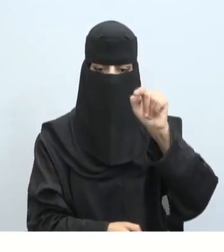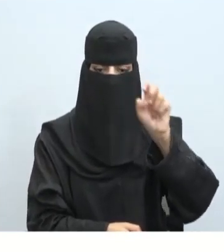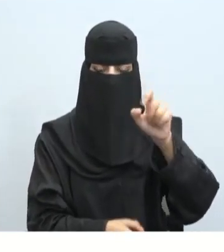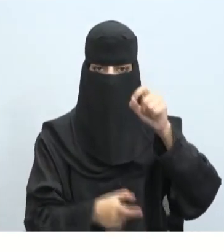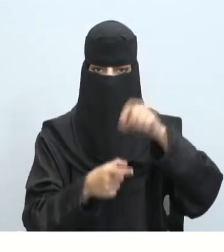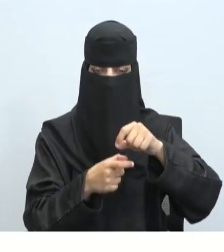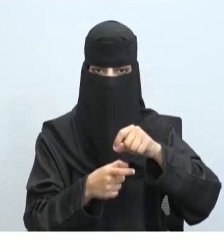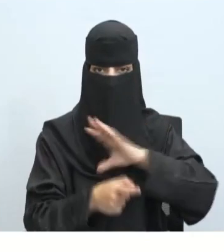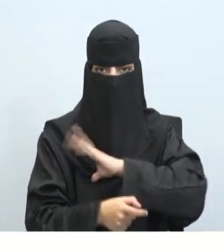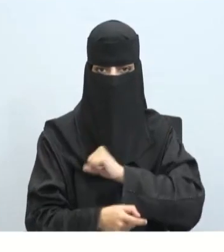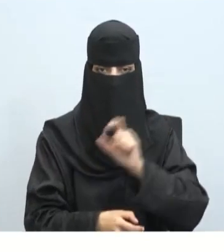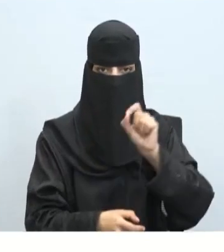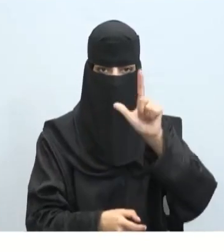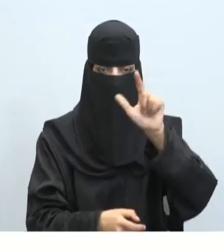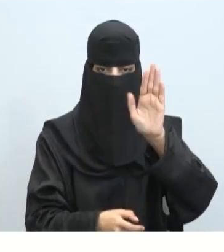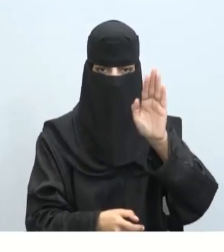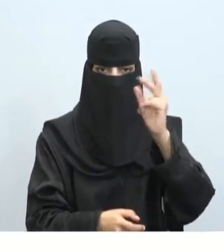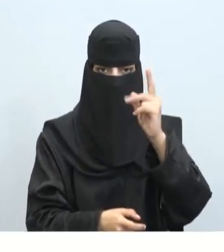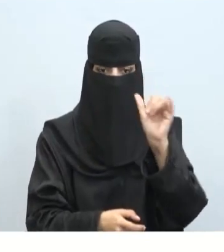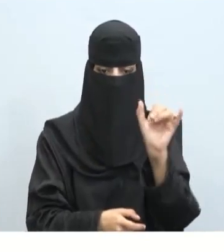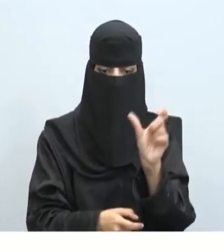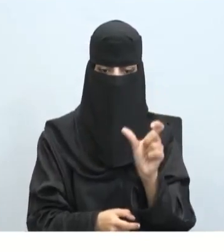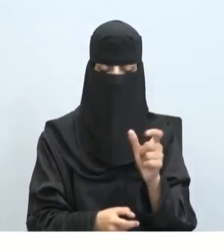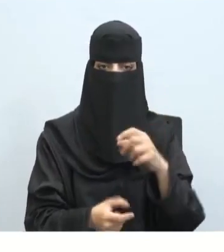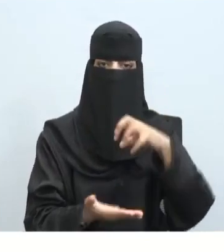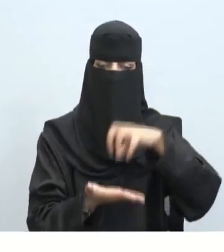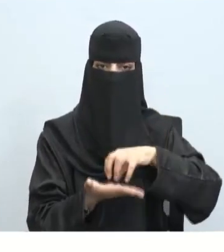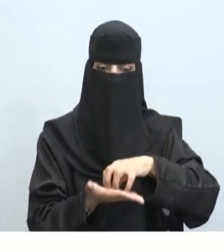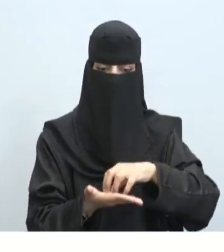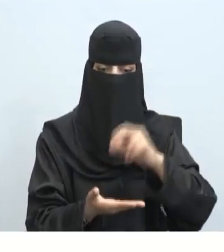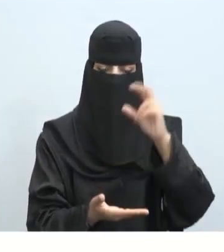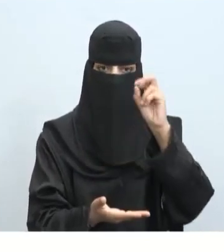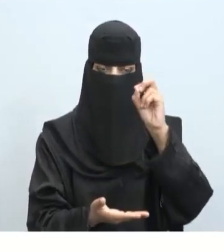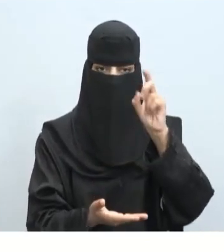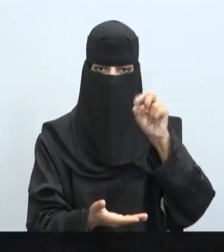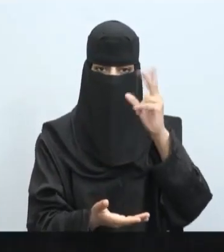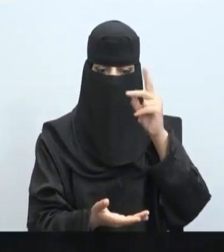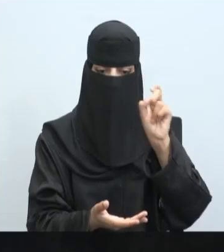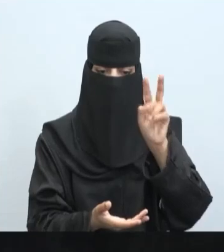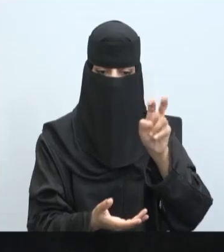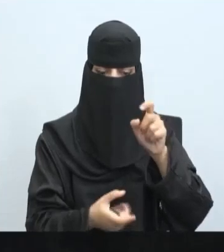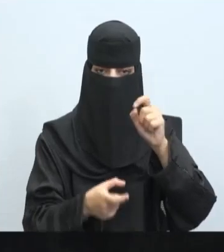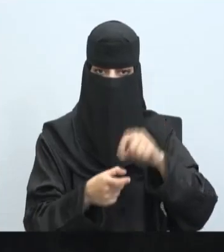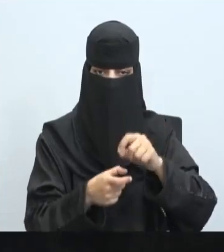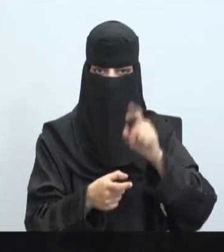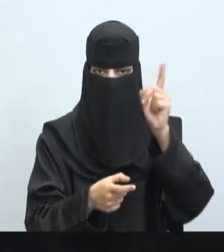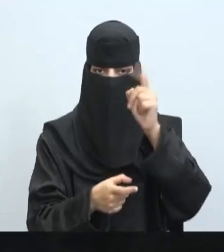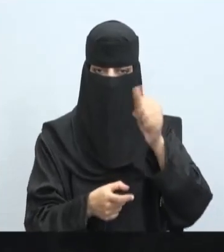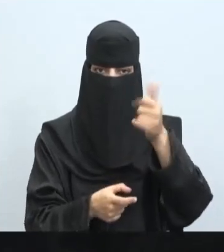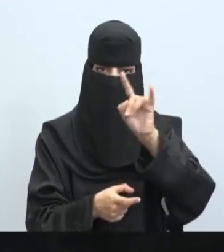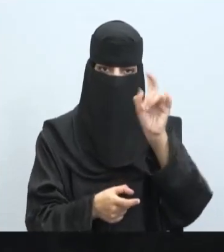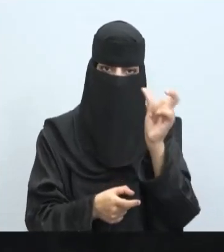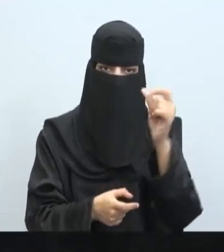ومسجد قرطبه في الاندلس تميزت عماره